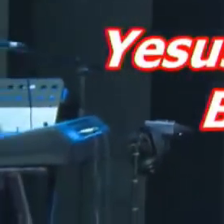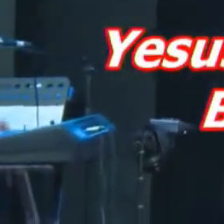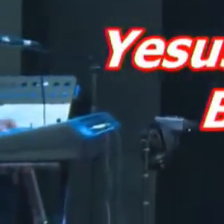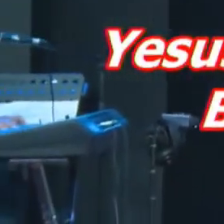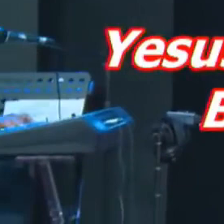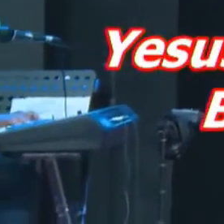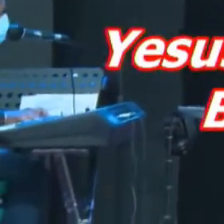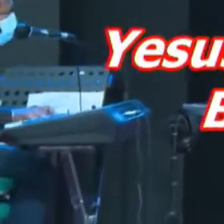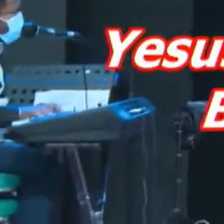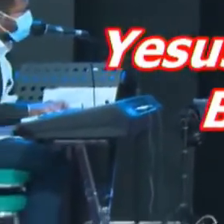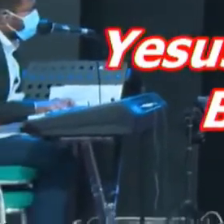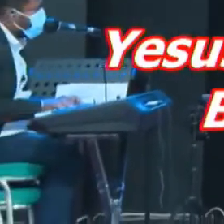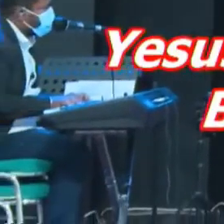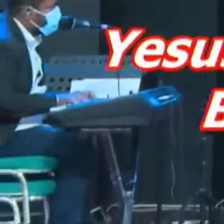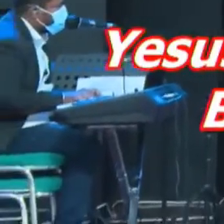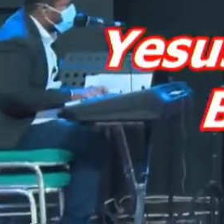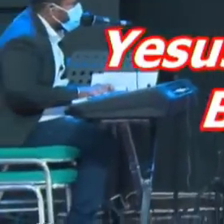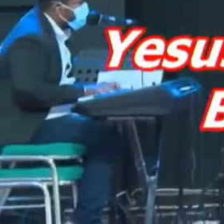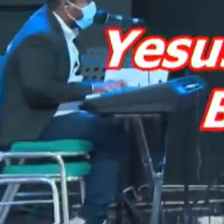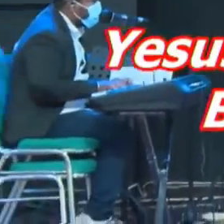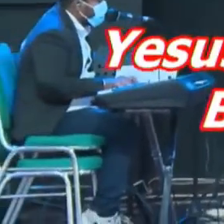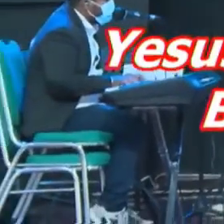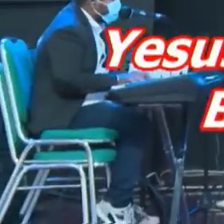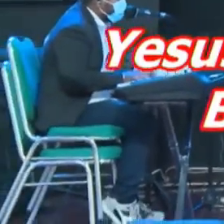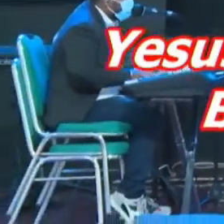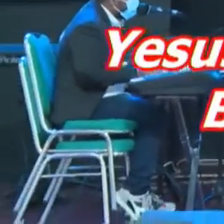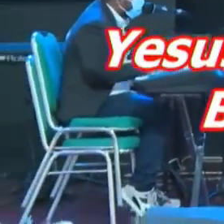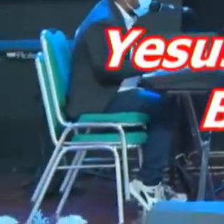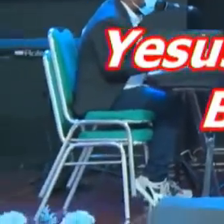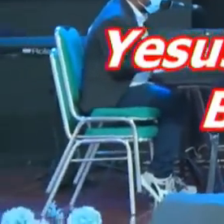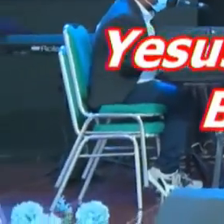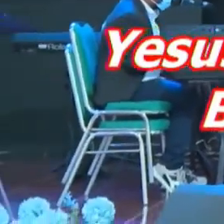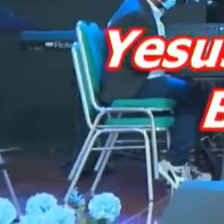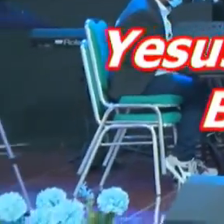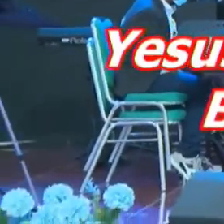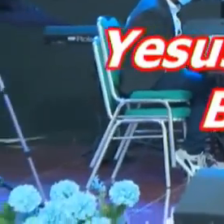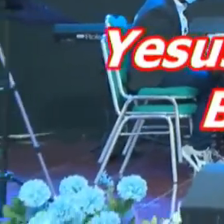wajiwa ku wa